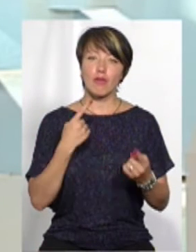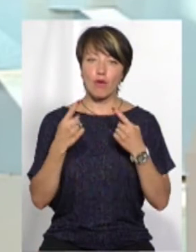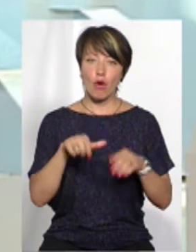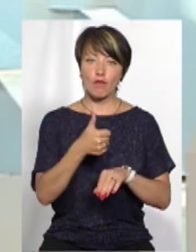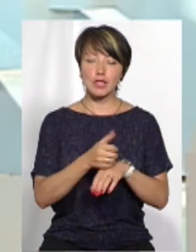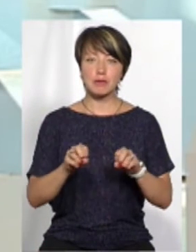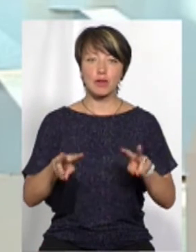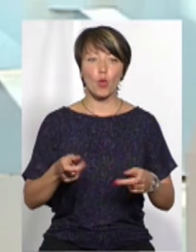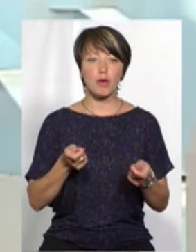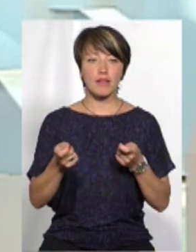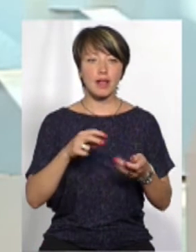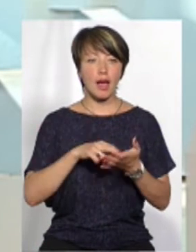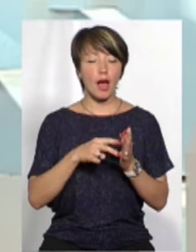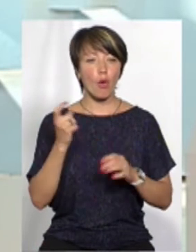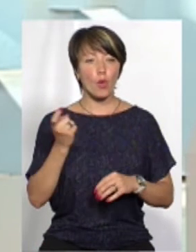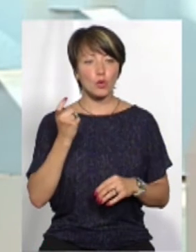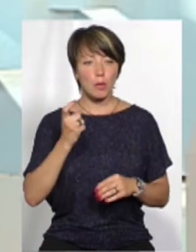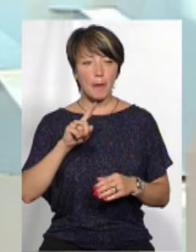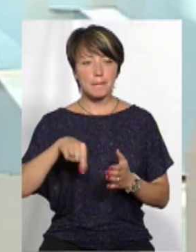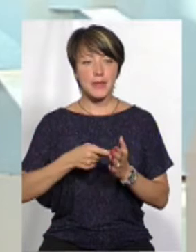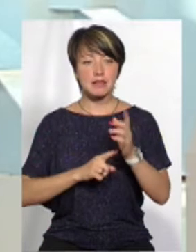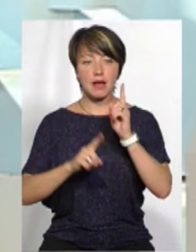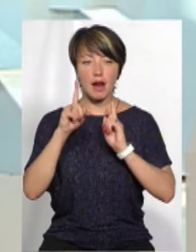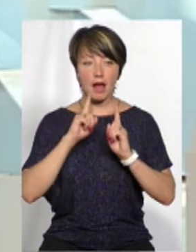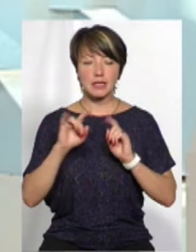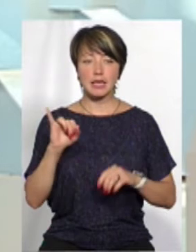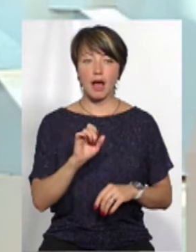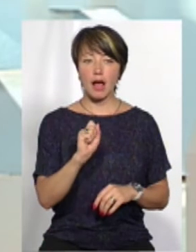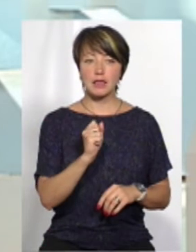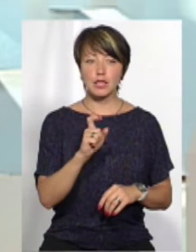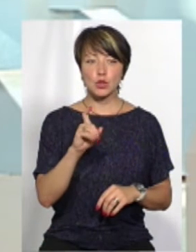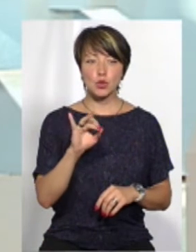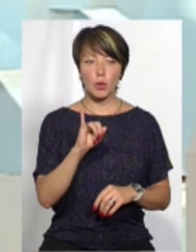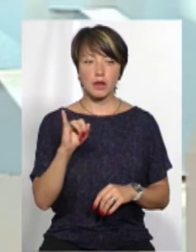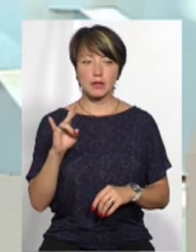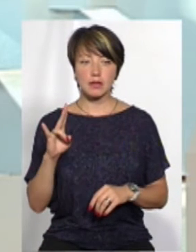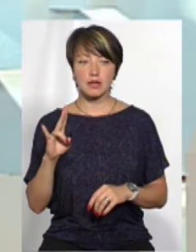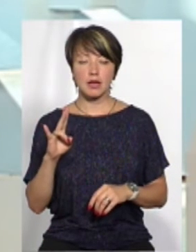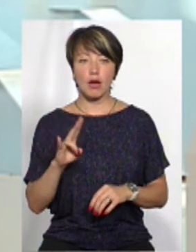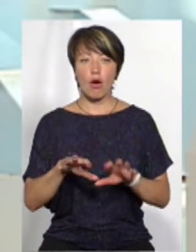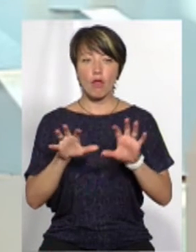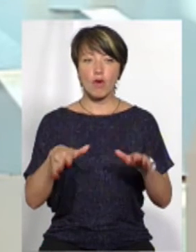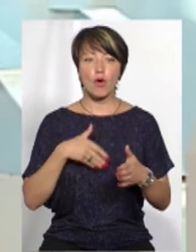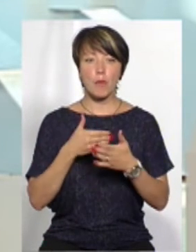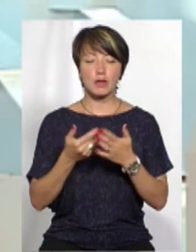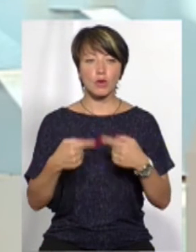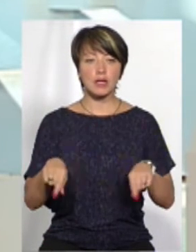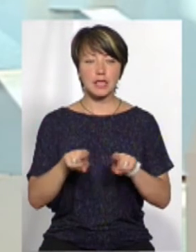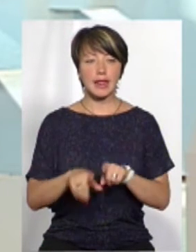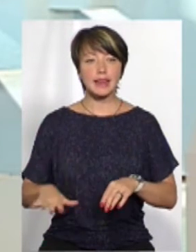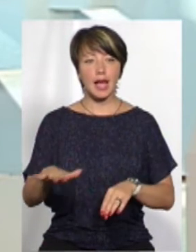головною спеціалісткою управління економіки Хмельницької міськради, та Андрієм Зоїним, головою громадської